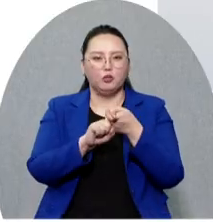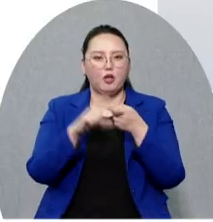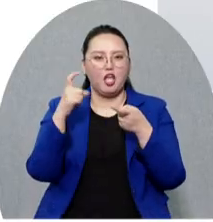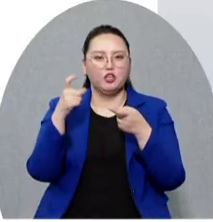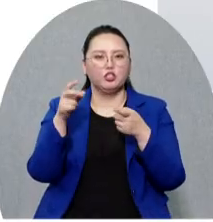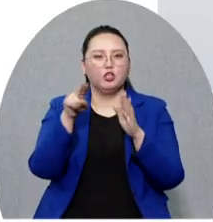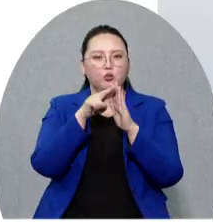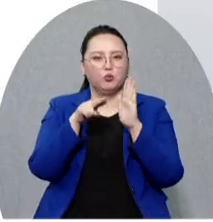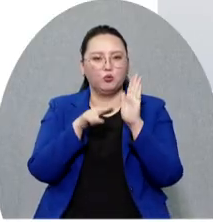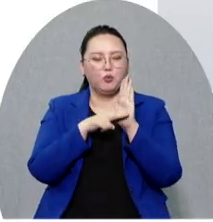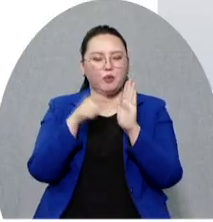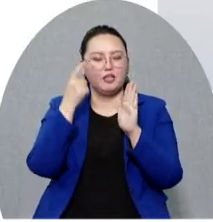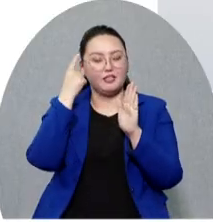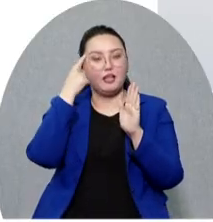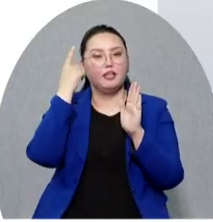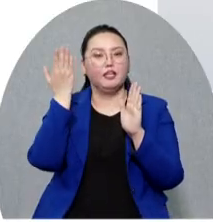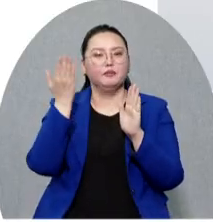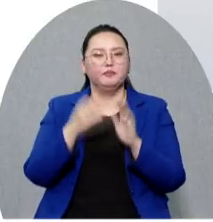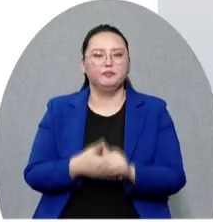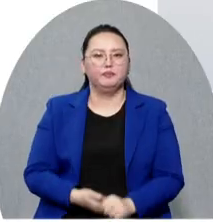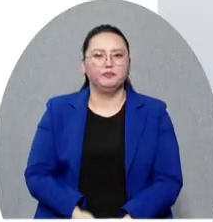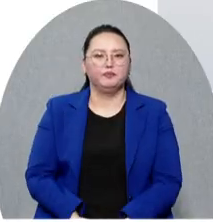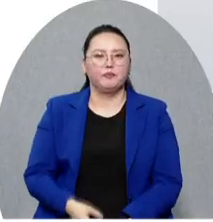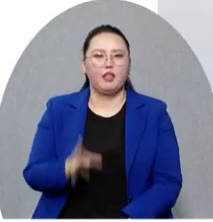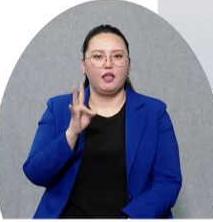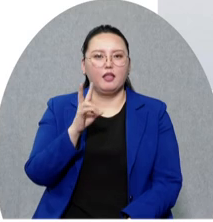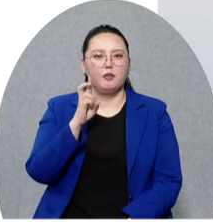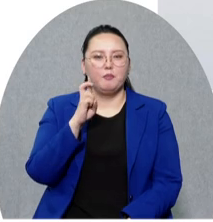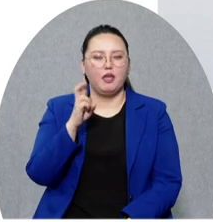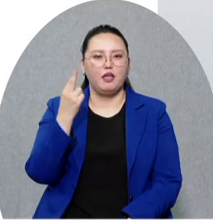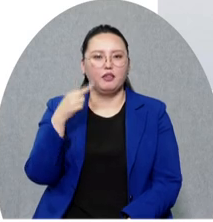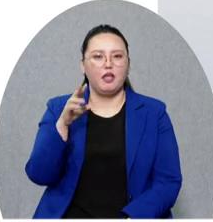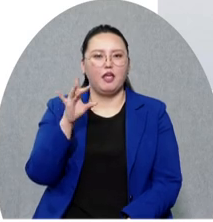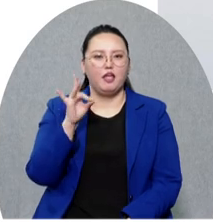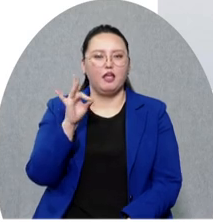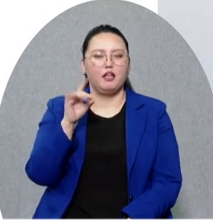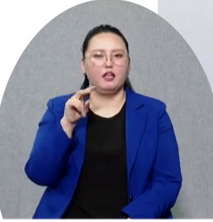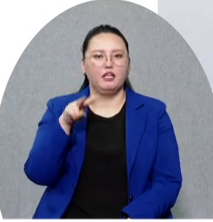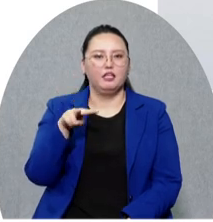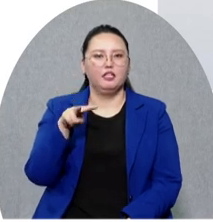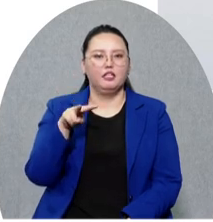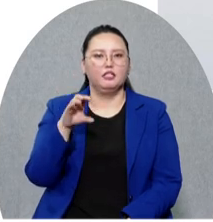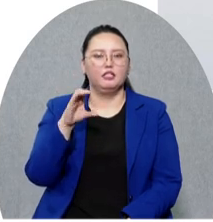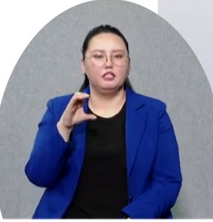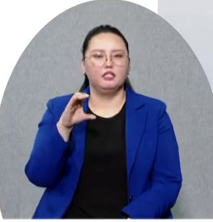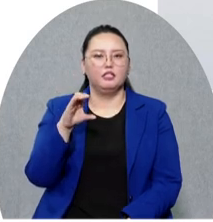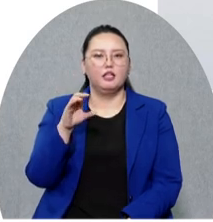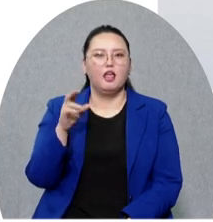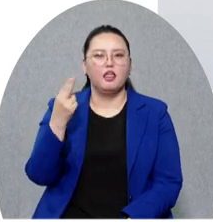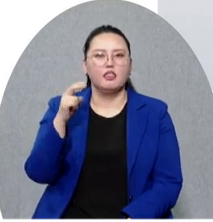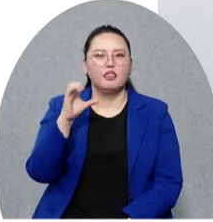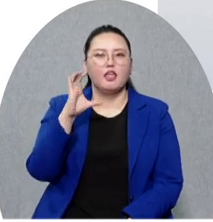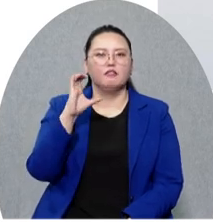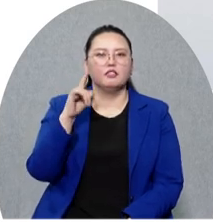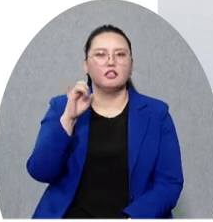Холбох өгшгийн дүрмээ эргэн санцгай навдарсал буюу эн б д р с л гэсэн дэвсгэр